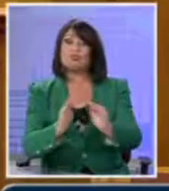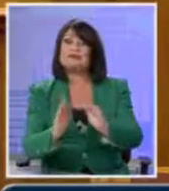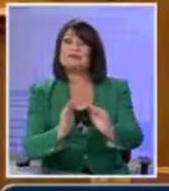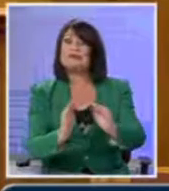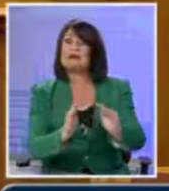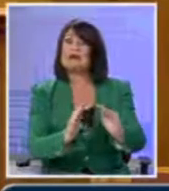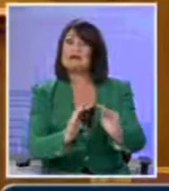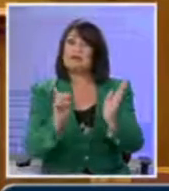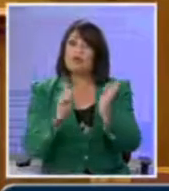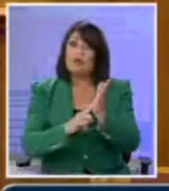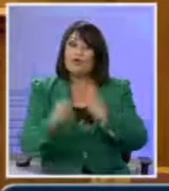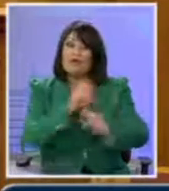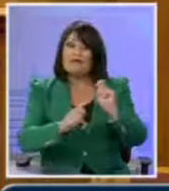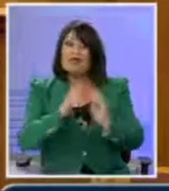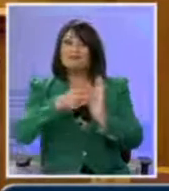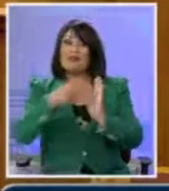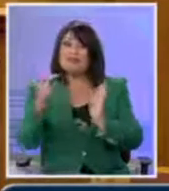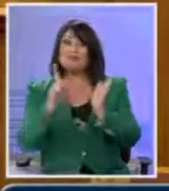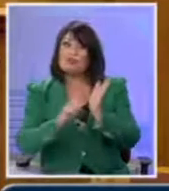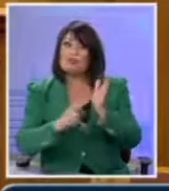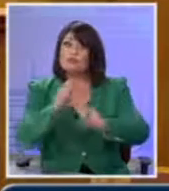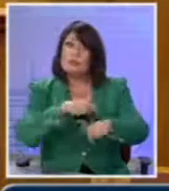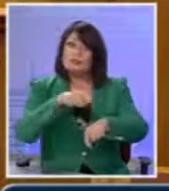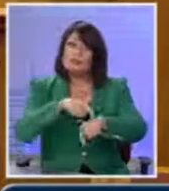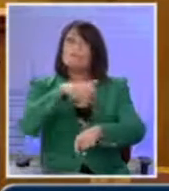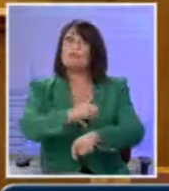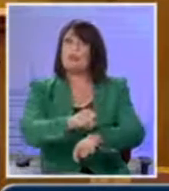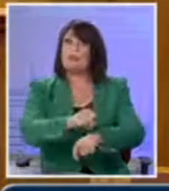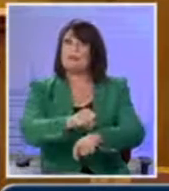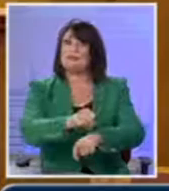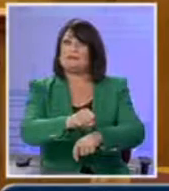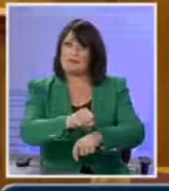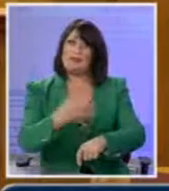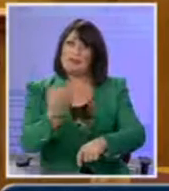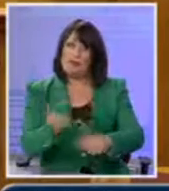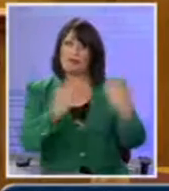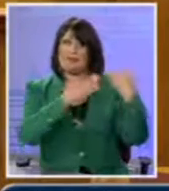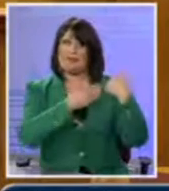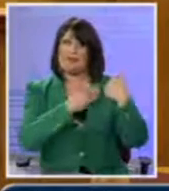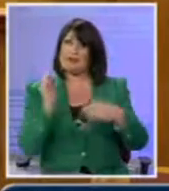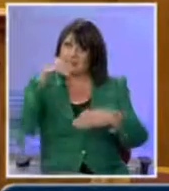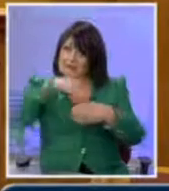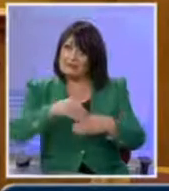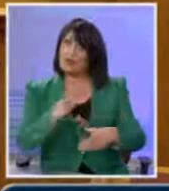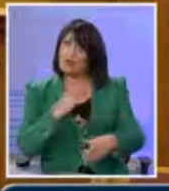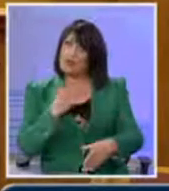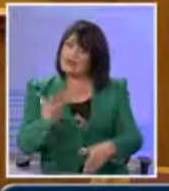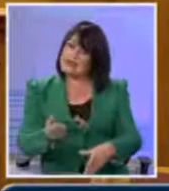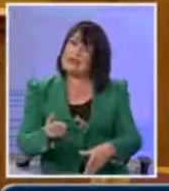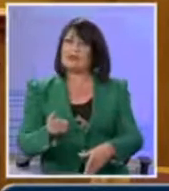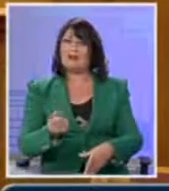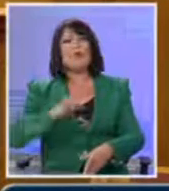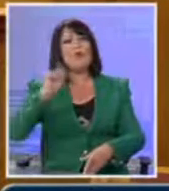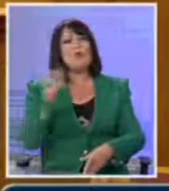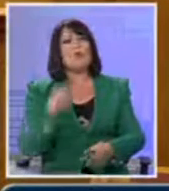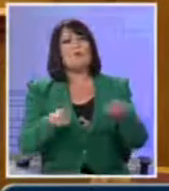να θεσμοθετήσουμε νέους θεσμούς για την πρόληψη, στην οποία όμως θα έχει ευθύνη και συμμετοχή και ο πολίτης, γιατί όλοι